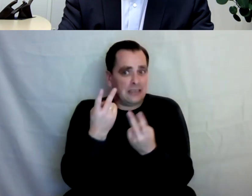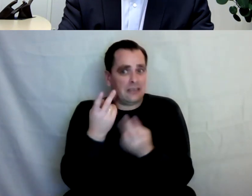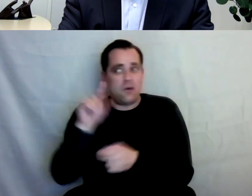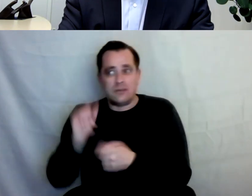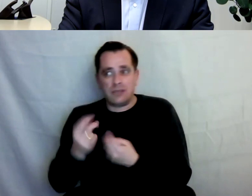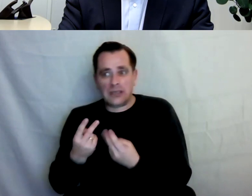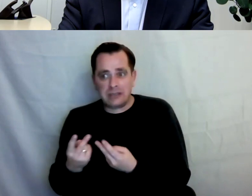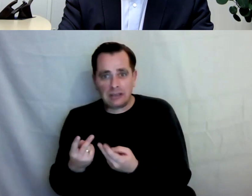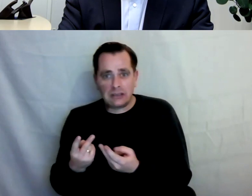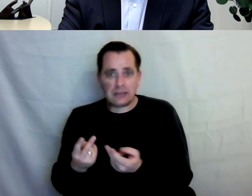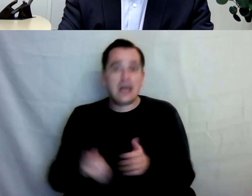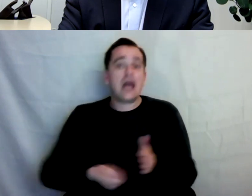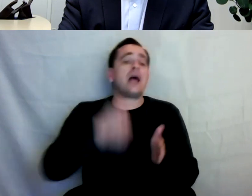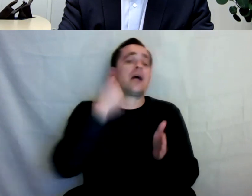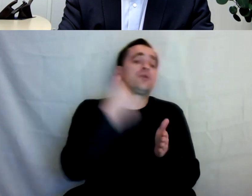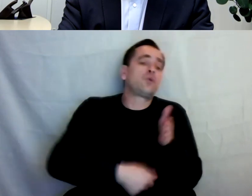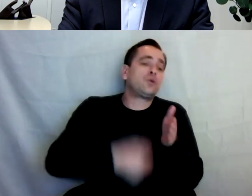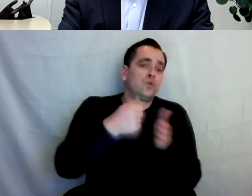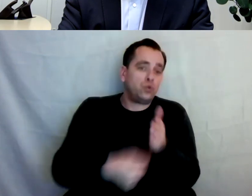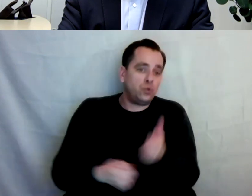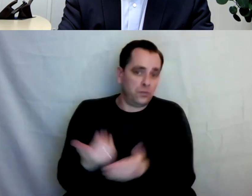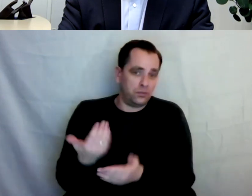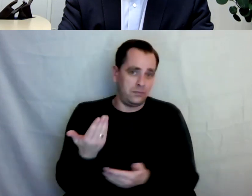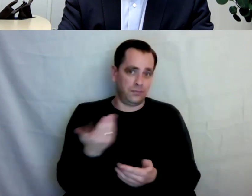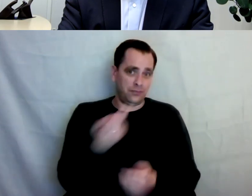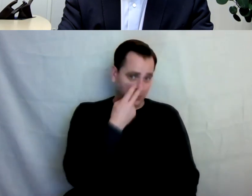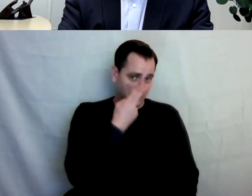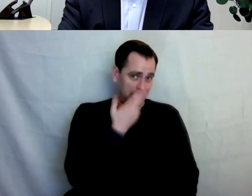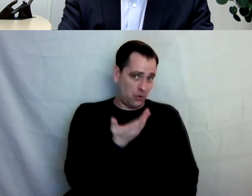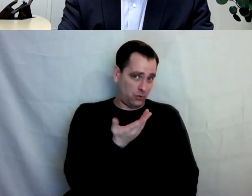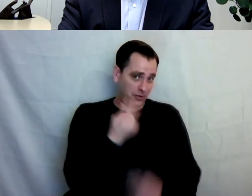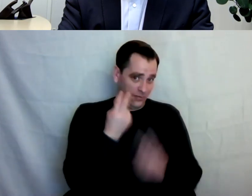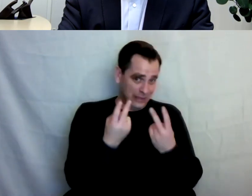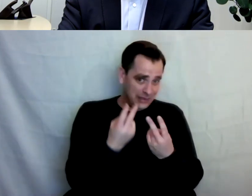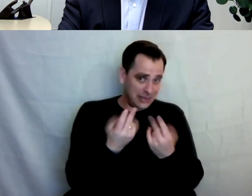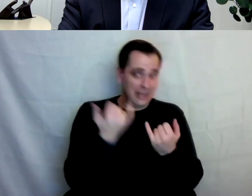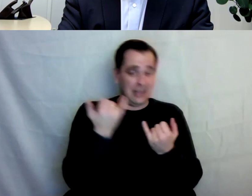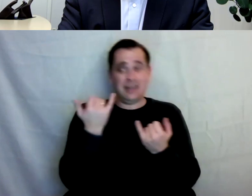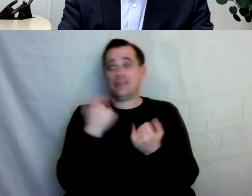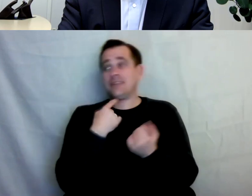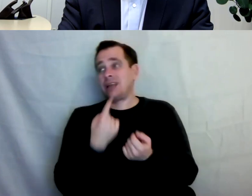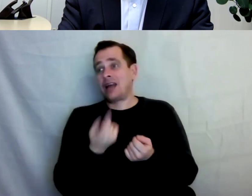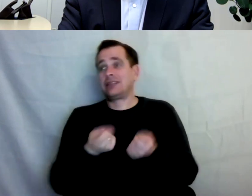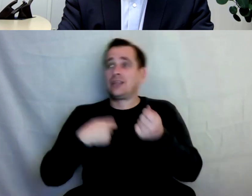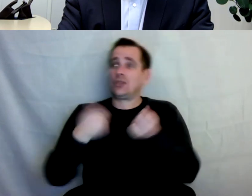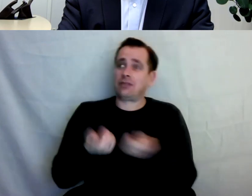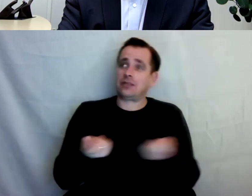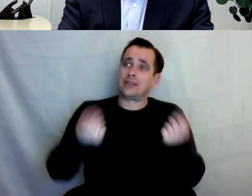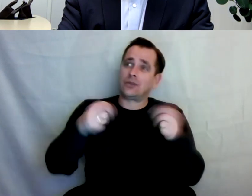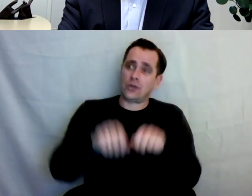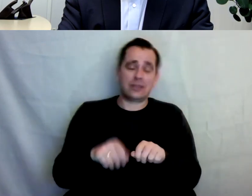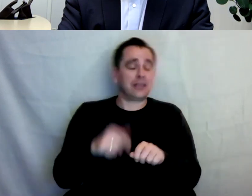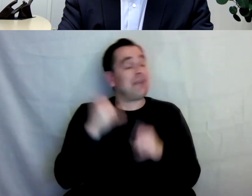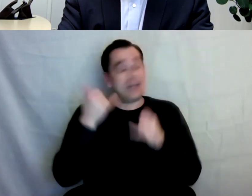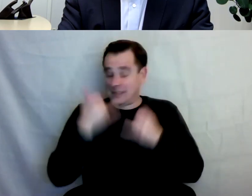Konsum? Reden wir jetzt hier gerade darüber, dass die Geschäfte geschlossen sind und da reden wir hier jetzt gerade darüber, dass uns die Kontakte fehlen. Und das zeigt ja auch ganz, ganz klar, was